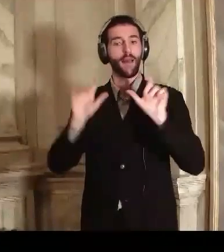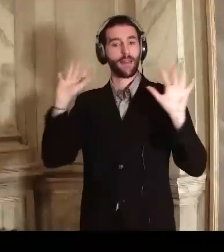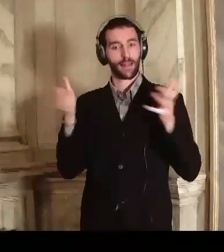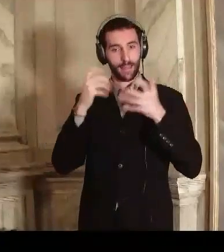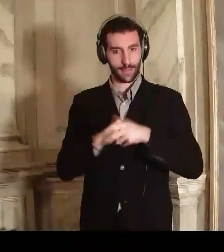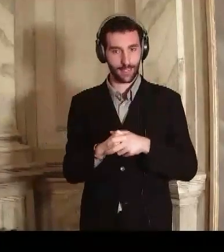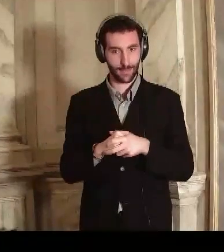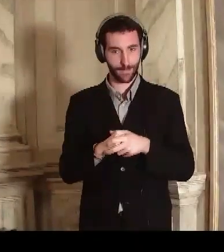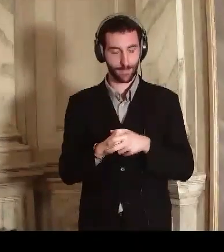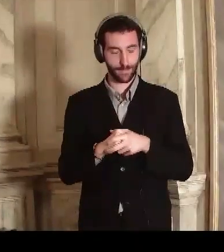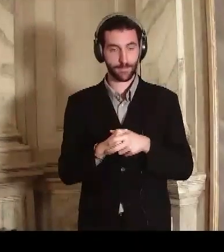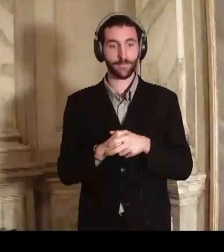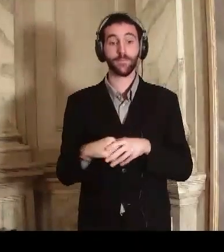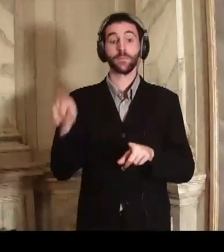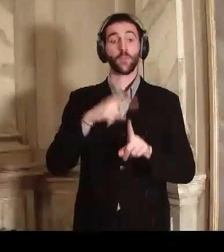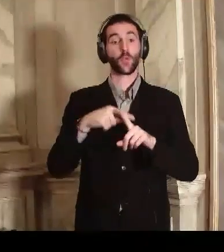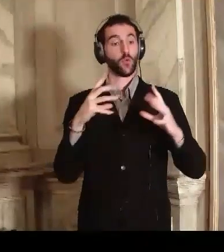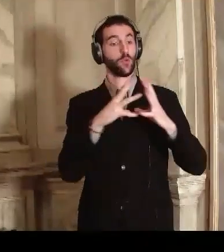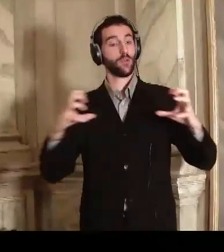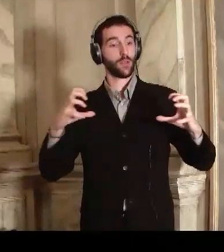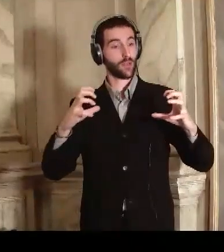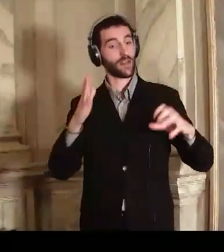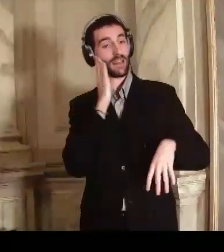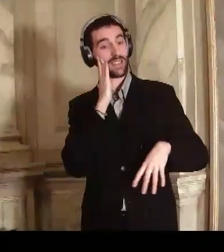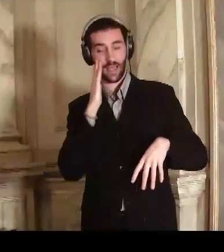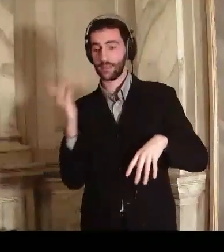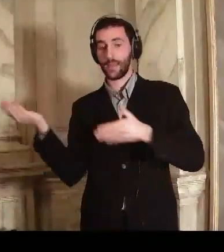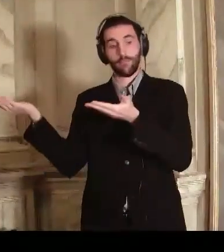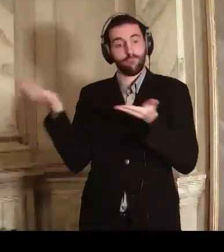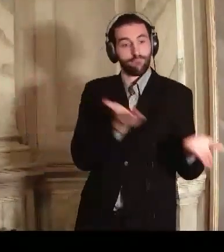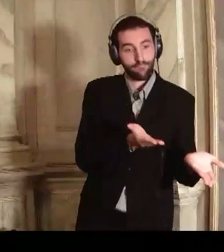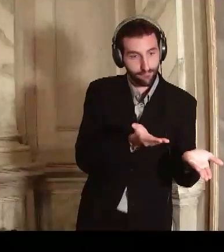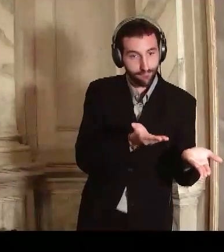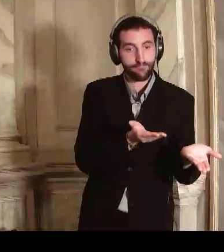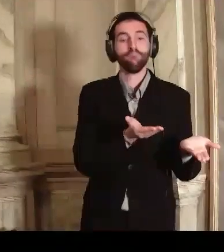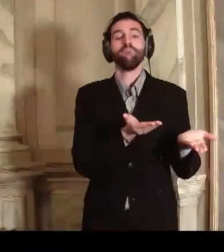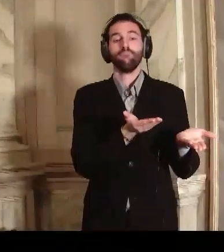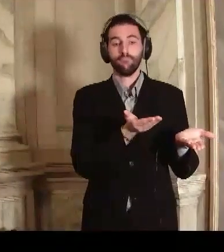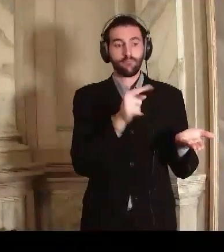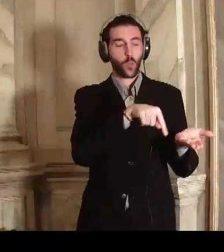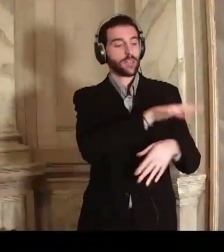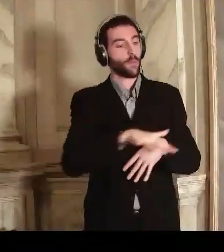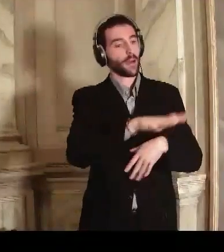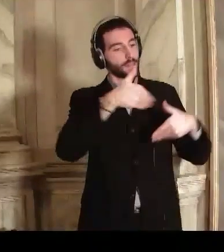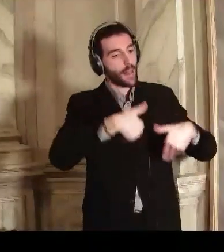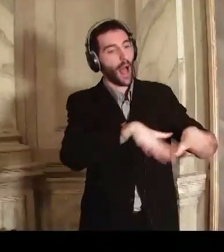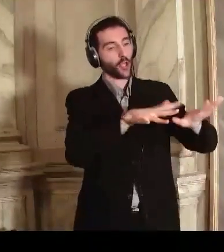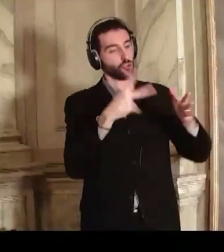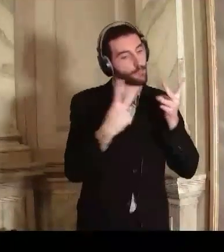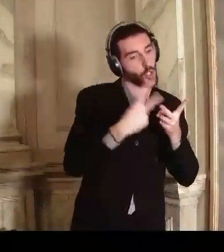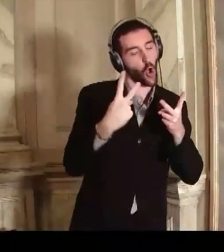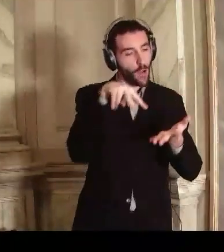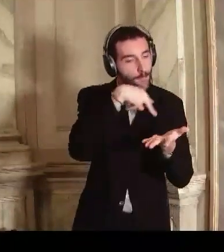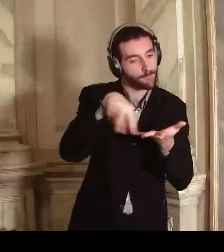residenza le produzioni di artisti che debutteranno con noi, dando loro tempi e spazi per provare, sperimentare